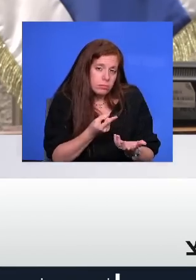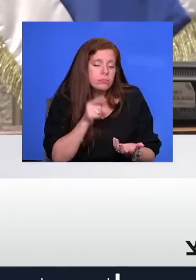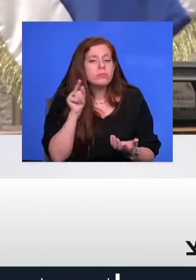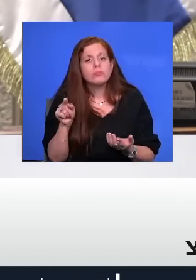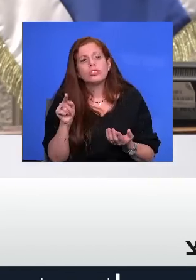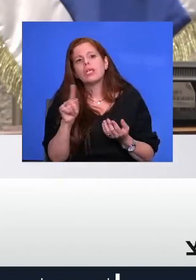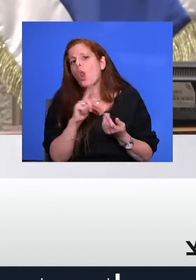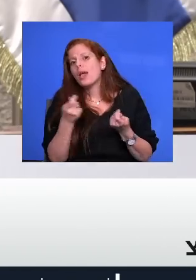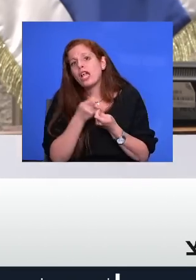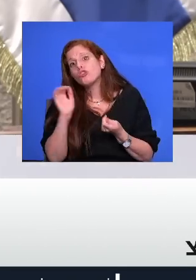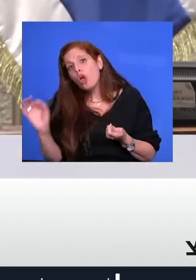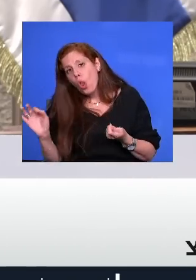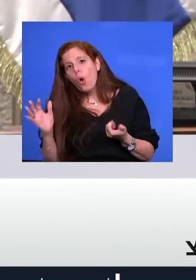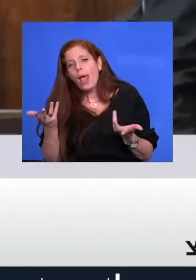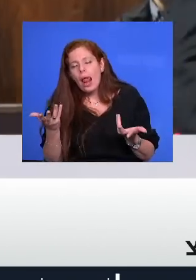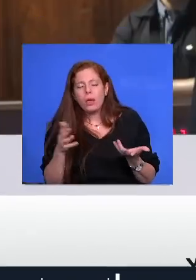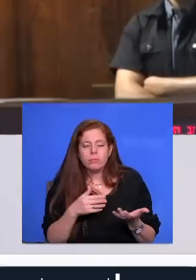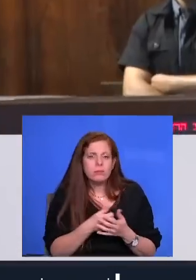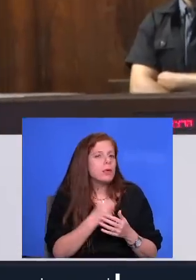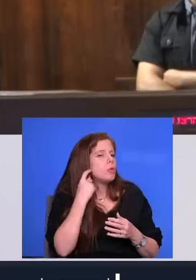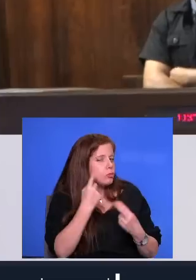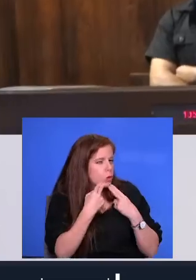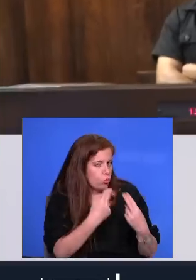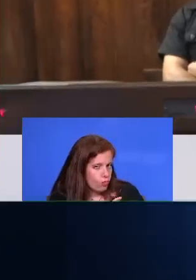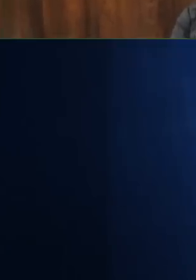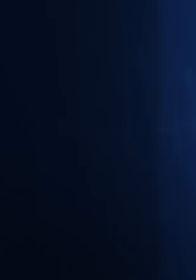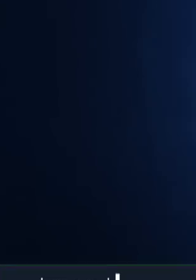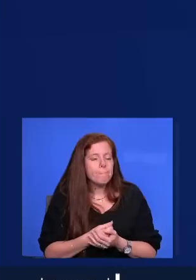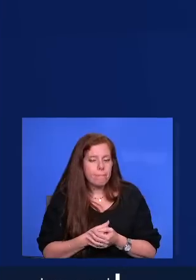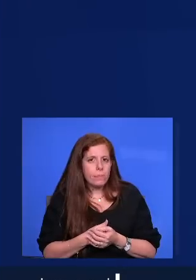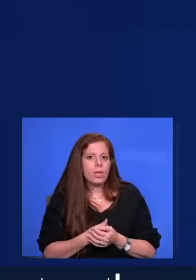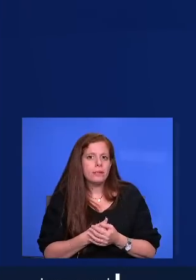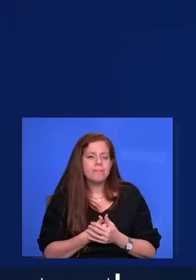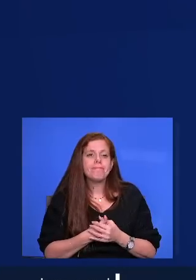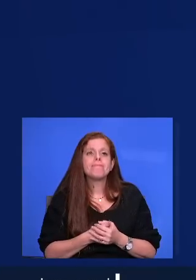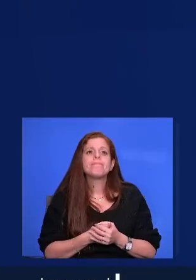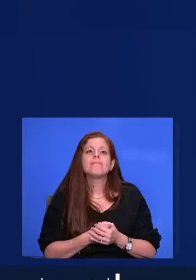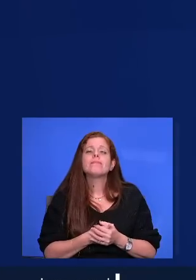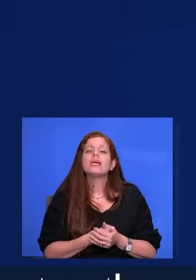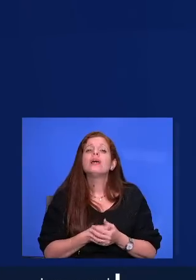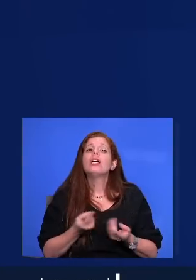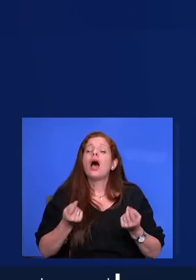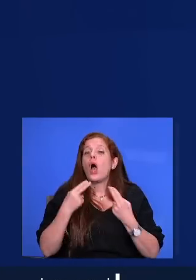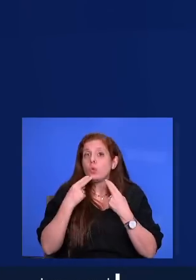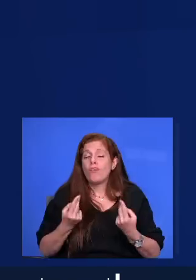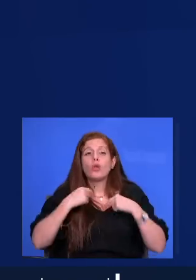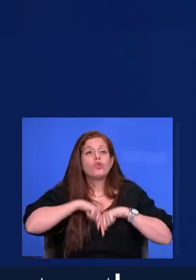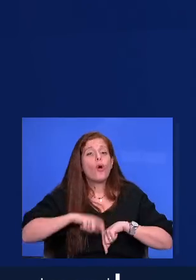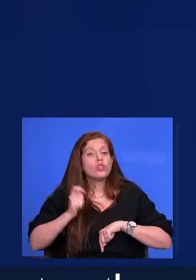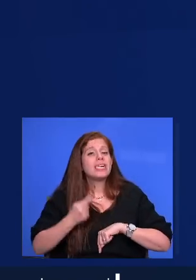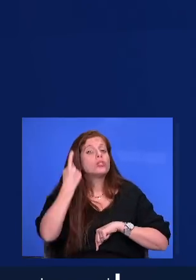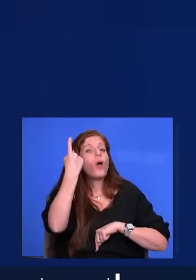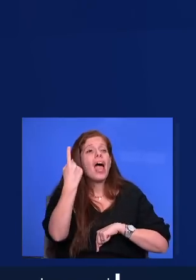שזה לא עניין שלו, אלא מדובר בתקלה בגורם בכנסת. בוא נשמע את התגובה המלאה של הדברים של מיקי לוי. זו התגובה. יושב ראש הכנסת הוא אחד